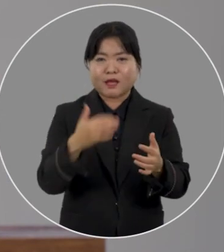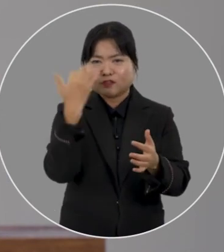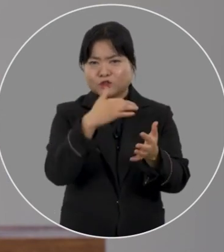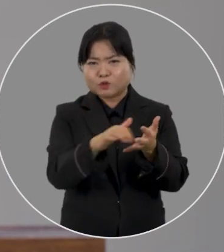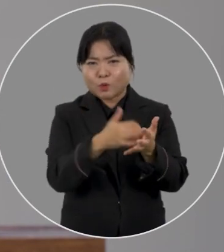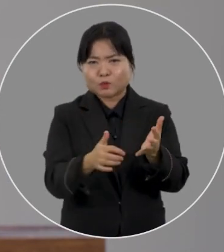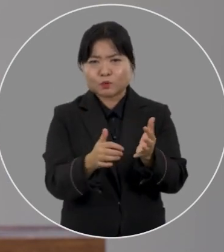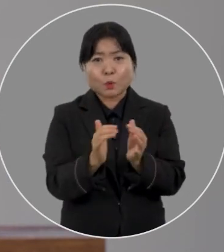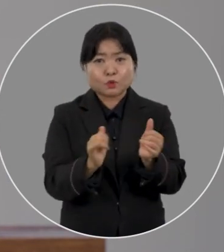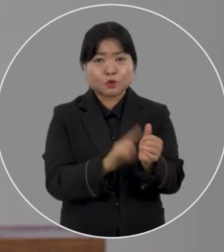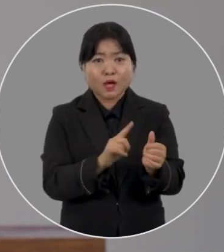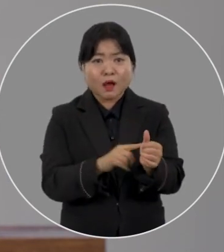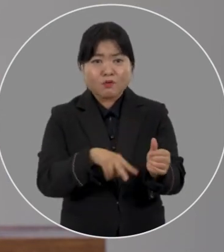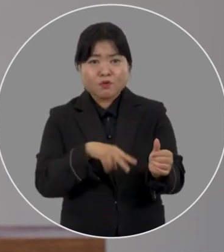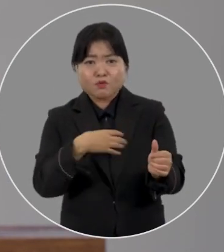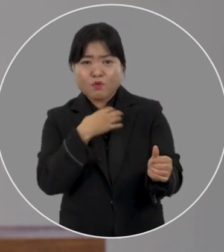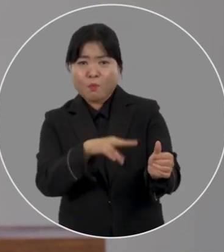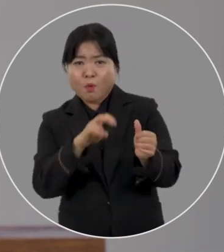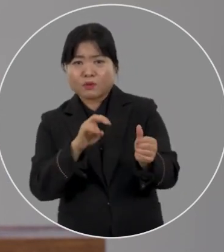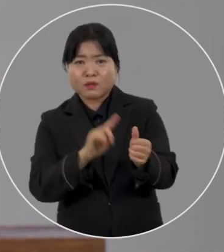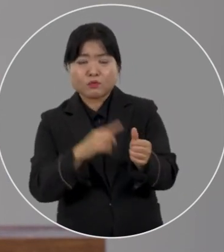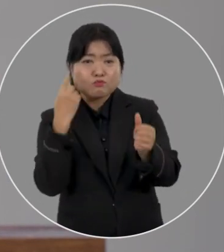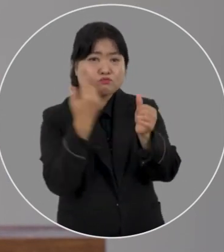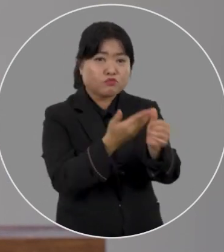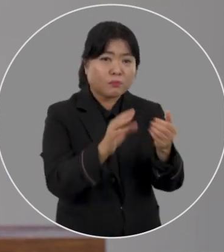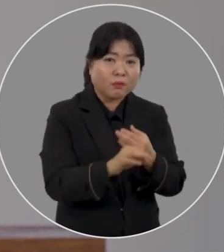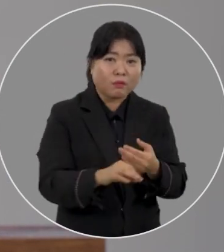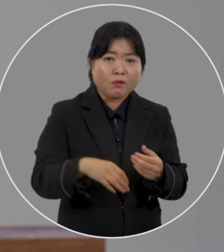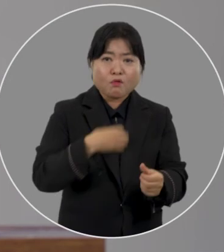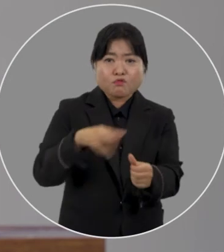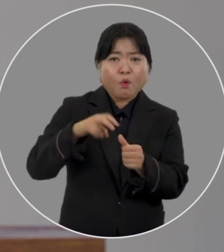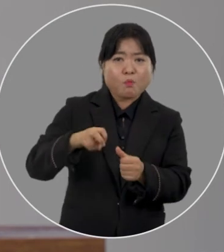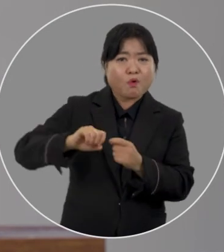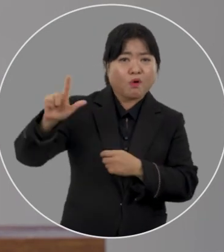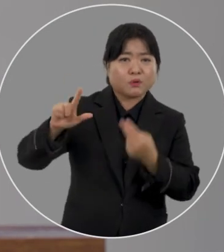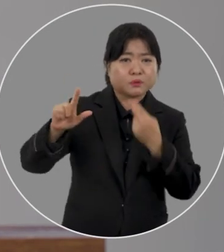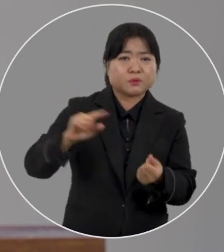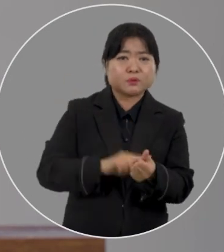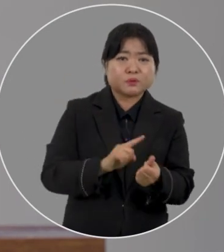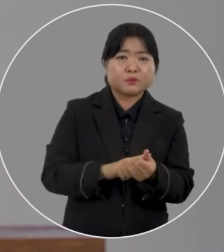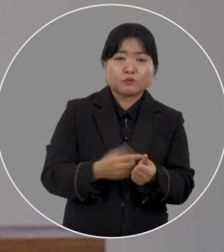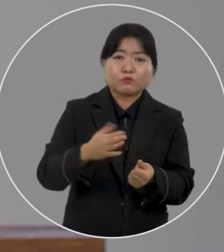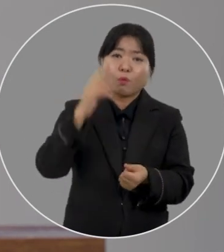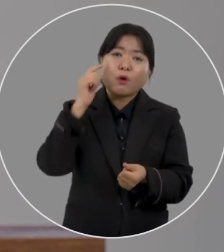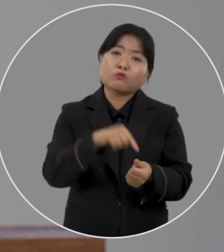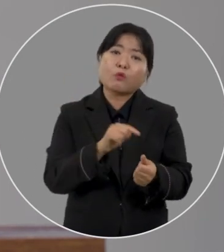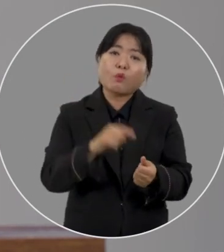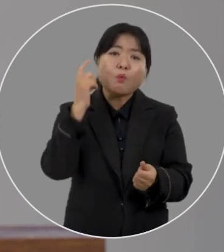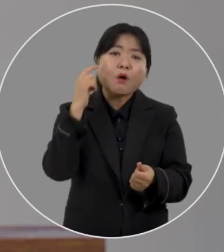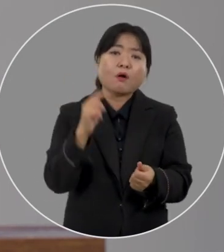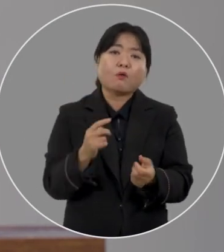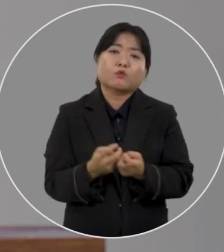대학생들한테 뭐 성소수자 혐오 이런 거에 대해서 물어보면은 그런 감정을 가지고 있는 친구들이 거의 없거든요. 근데 왜 너는 어쩌다가 이렇게